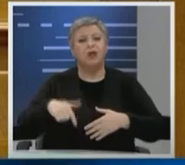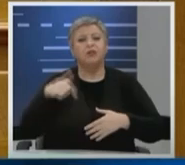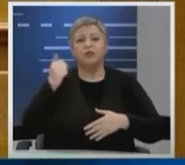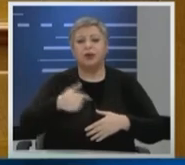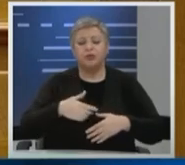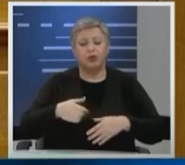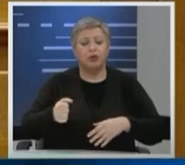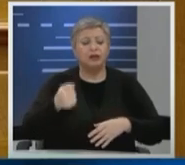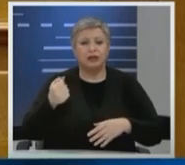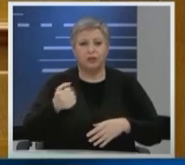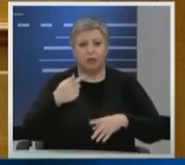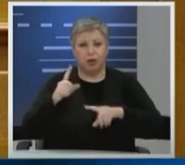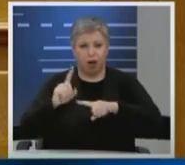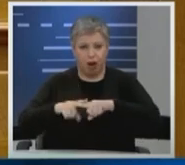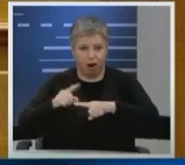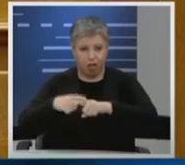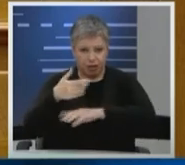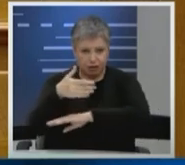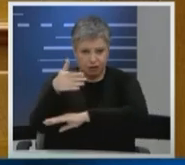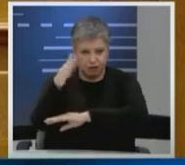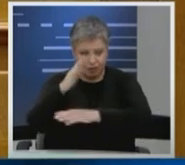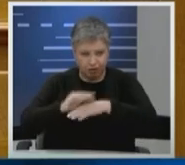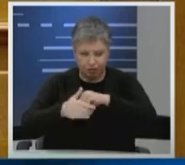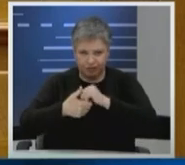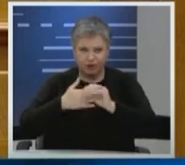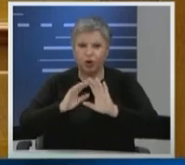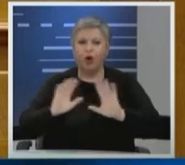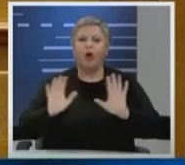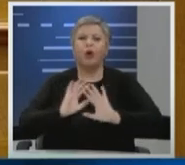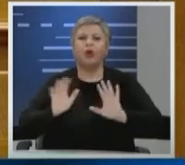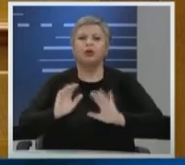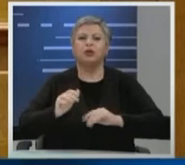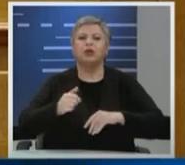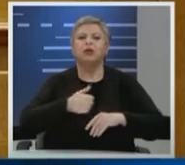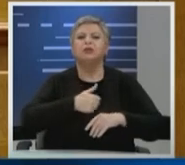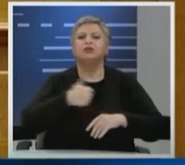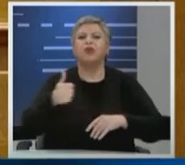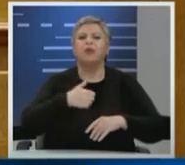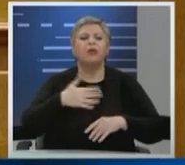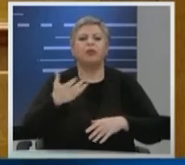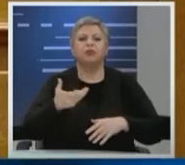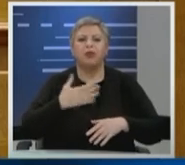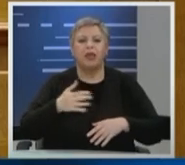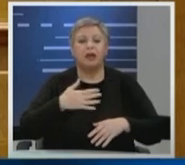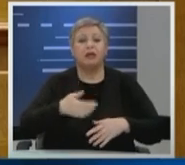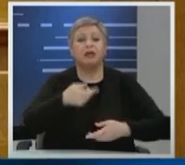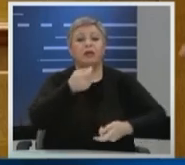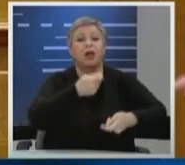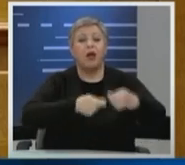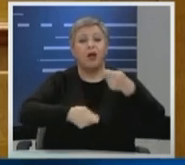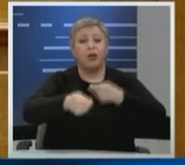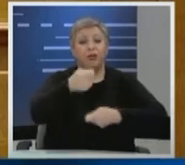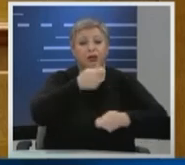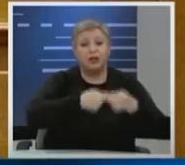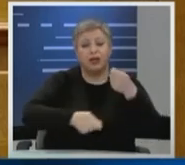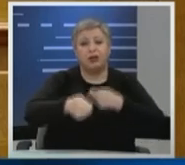αντιπατριωτικό κόμμα, το οποίο θέλει την Ελλάδα να μετατραπεί σε φορολογικό παράδεισο για τους επιχειρηματικούς ομίλους, γιατί επικαλείται